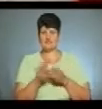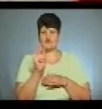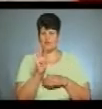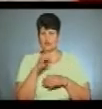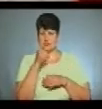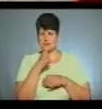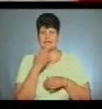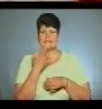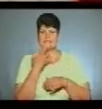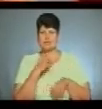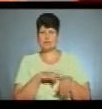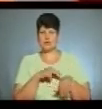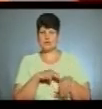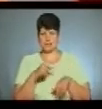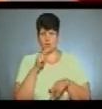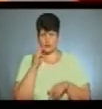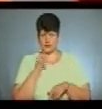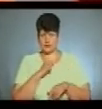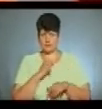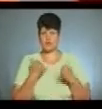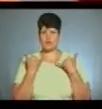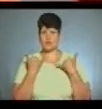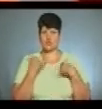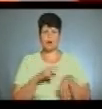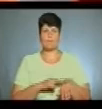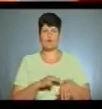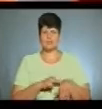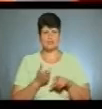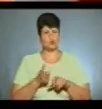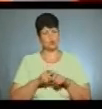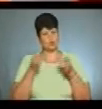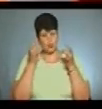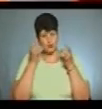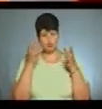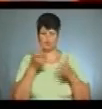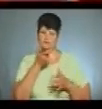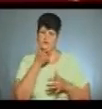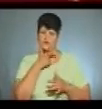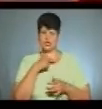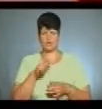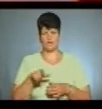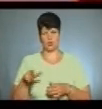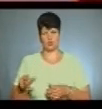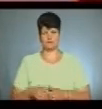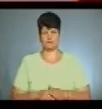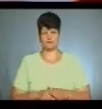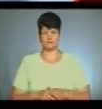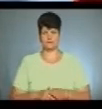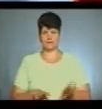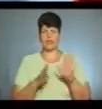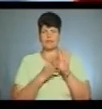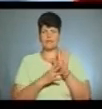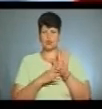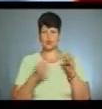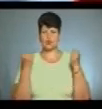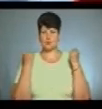створення Нацполіції України. Сьогоднішня поліція – дуже культурні, ввічливі люди. 90